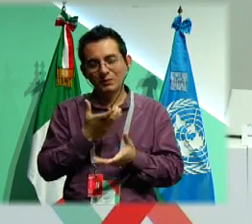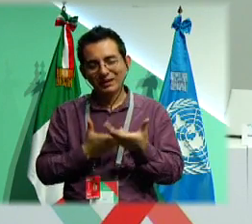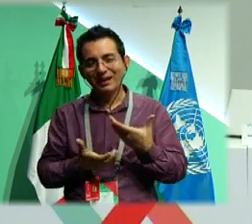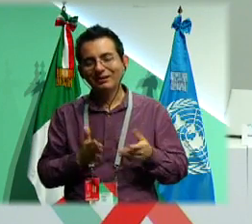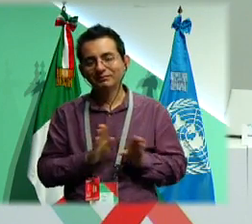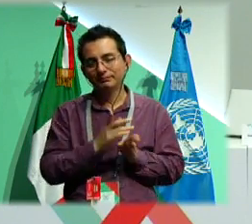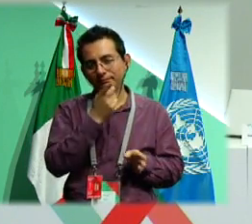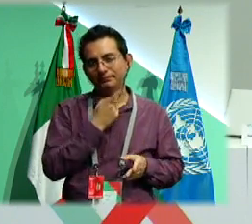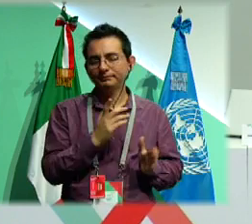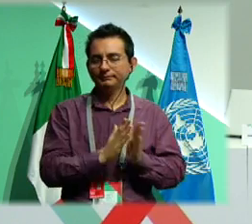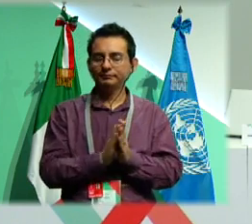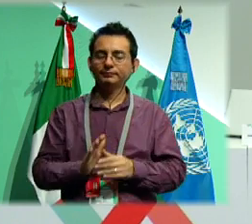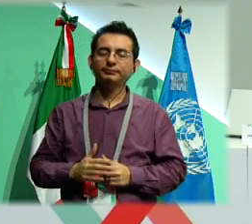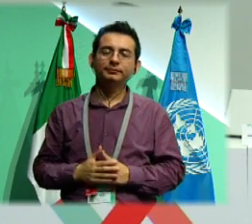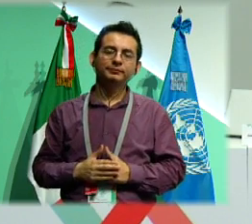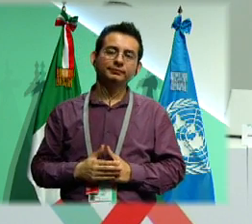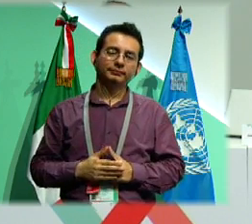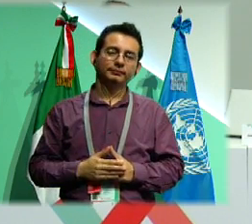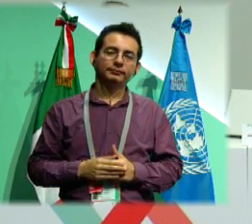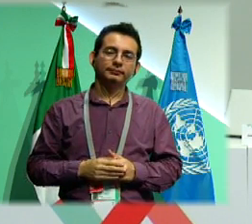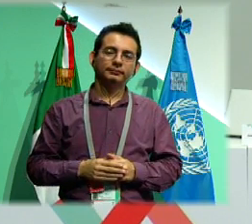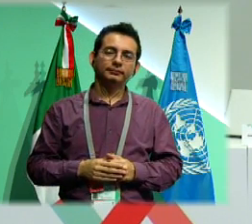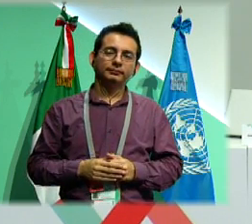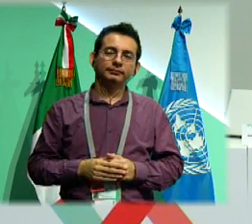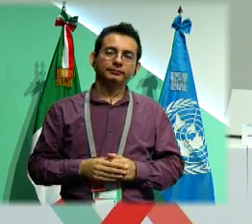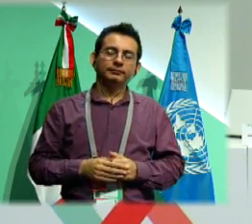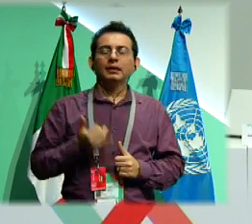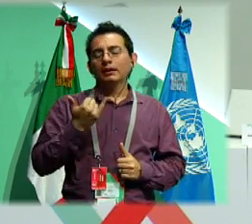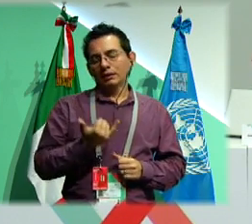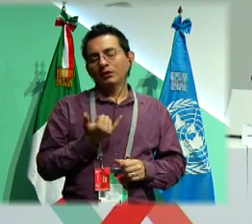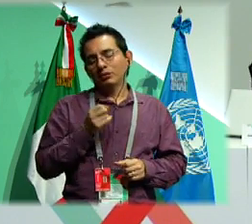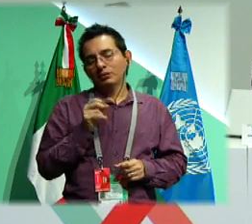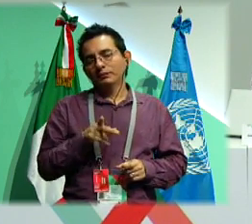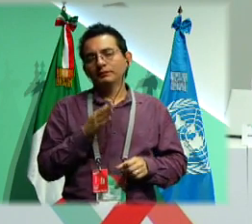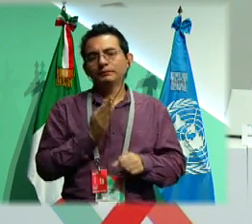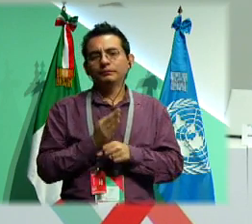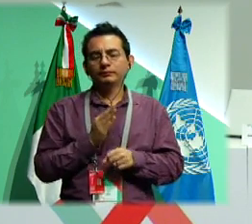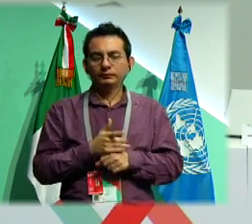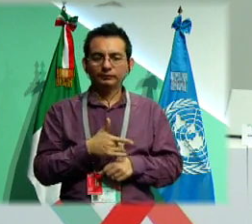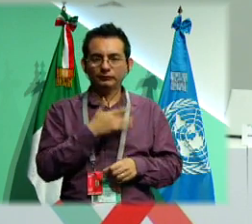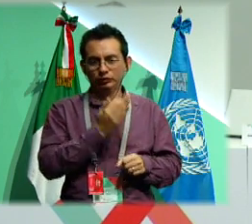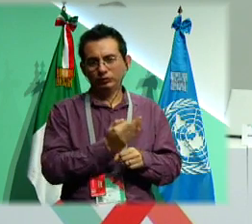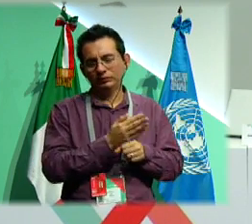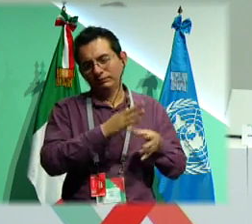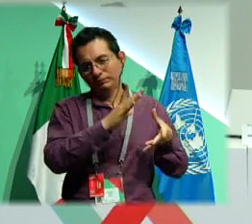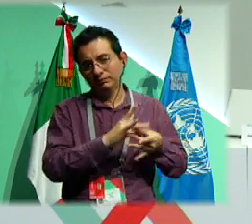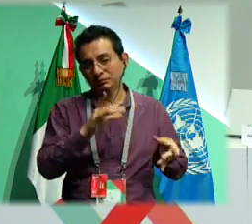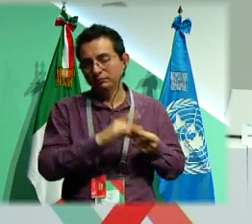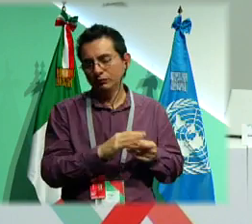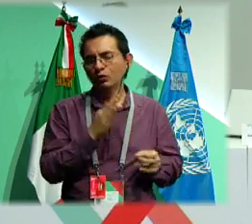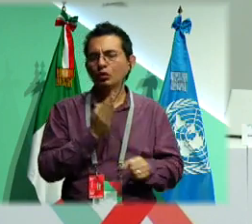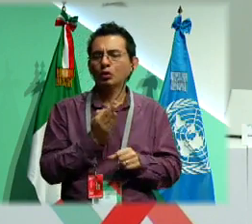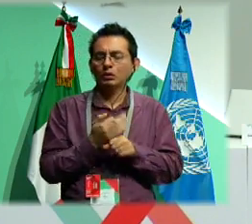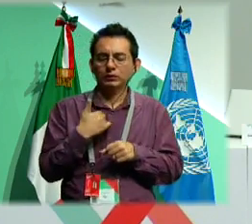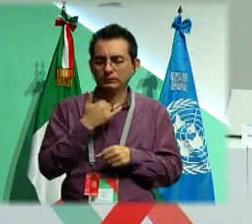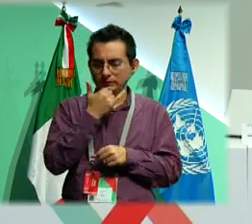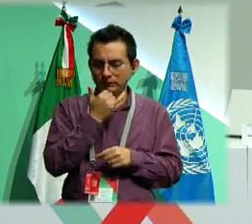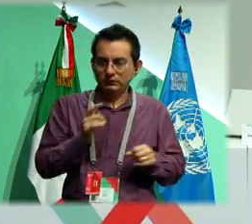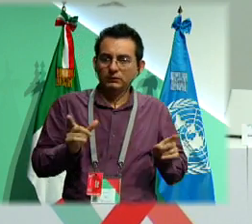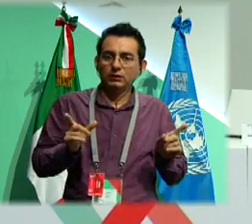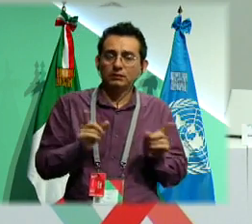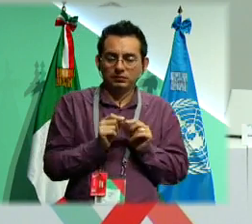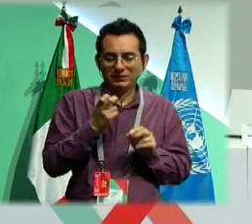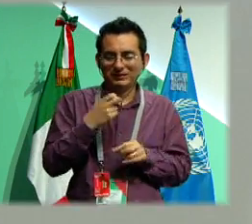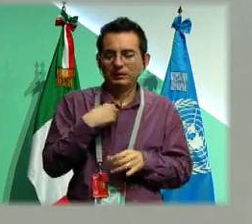I think it's true that, and perhaps Marcela can. Marcela pourra peut-être préciser, mais je vais terminer